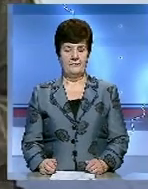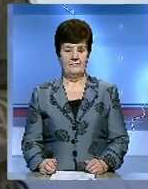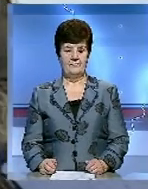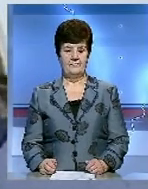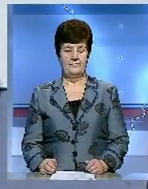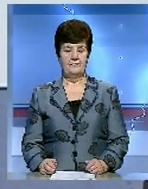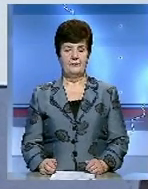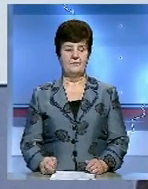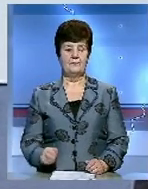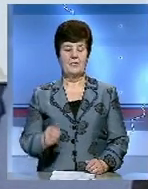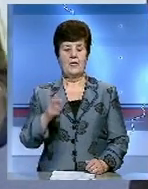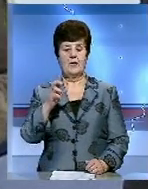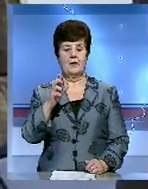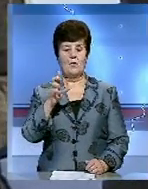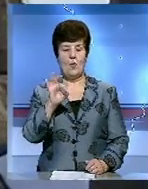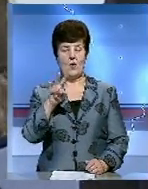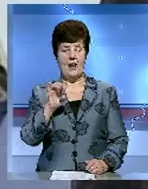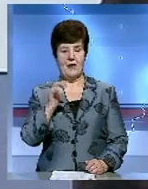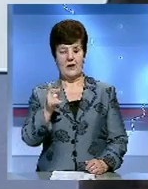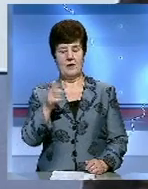Oleg Brega, premiantul anului 2015,